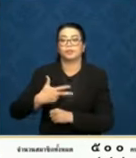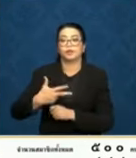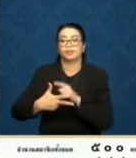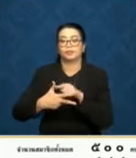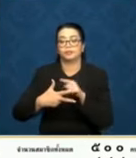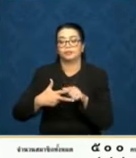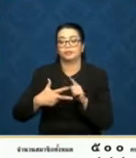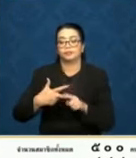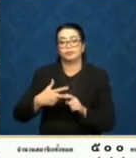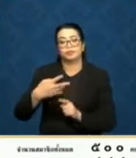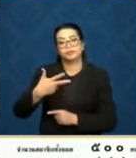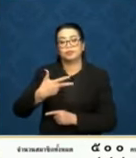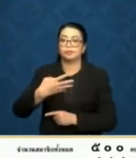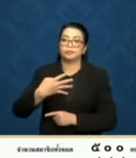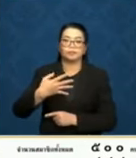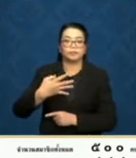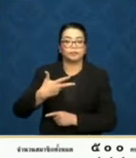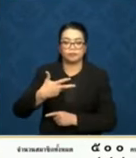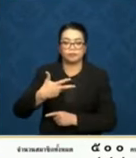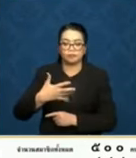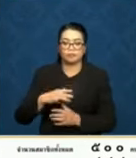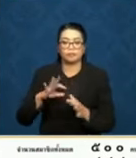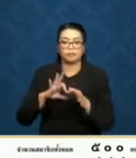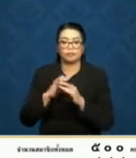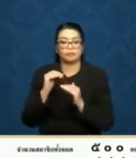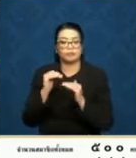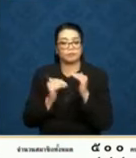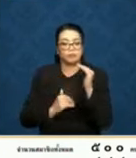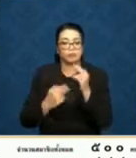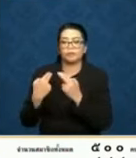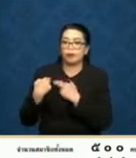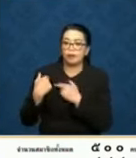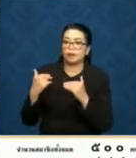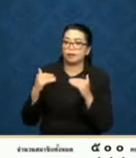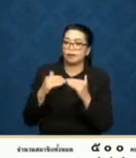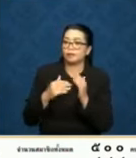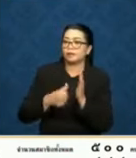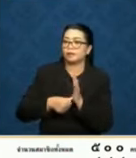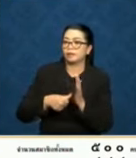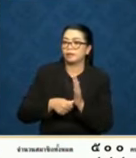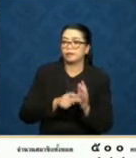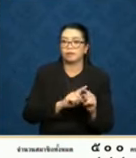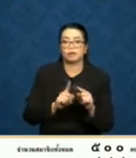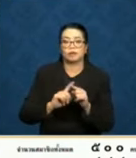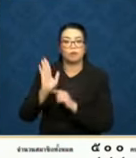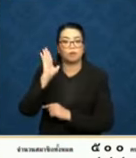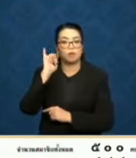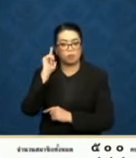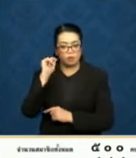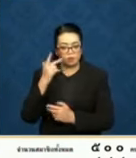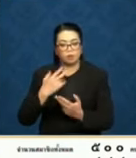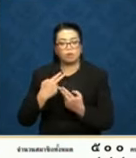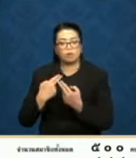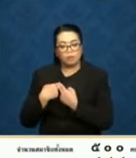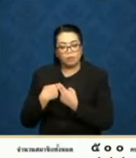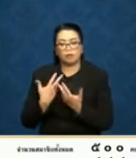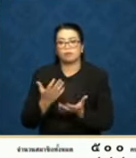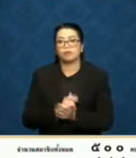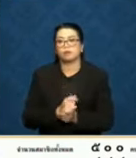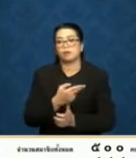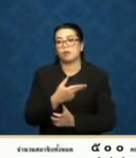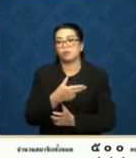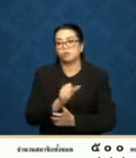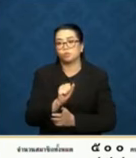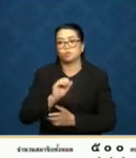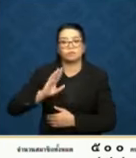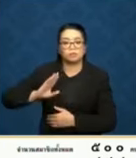ฬ์ ครัทั้งเรื่องความเรื่องร้ำั้งเรื่องของพาละ นี่สินคัจ่าย สูงที่ผู้ปกครองต้แบกรับทั้งเรื่องหลักสู